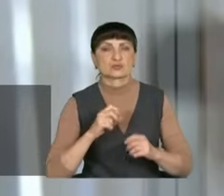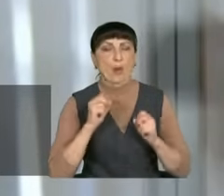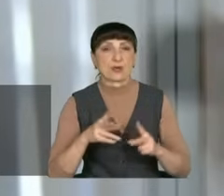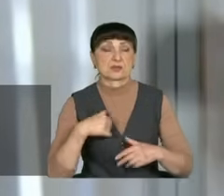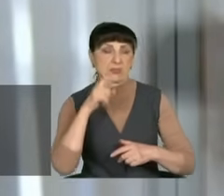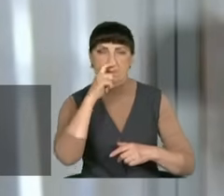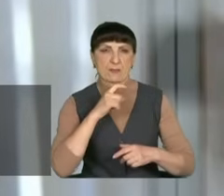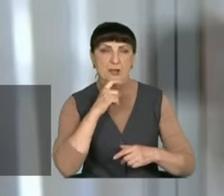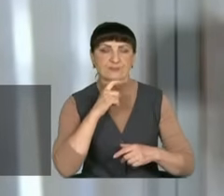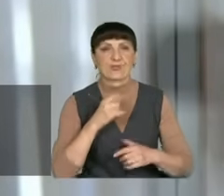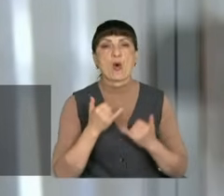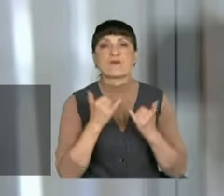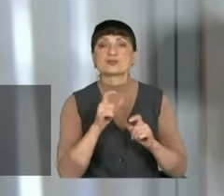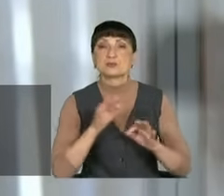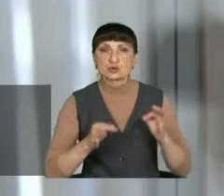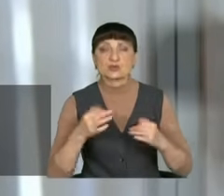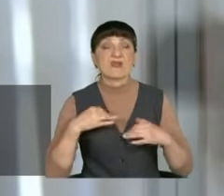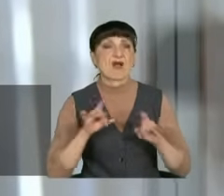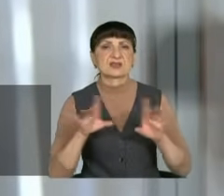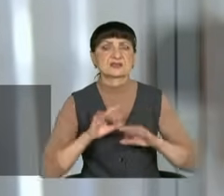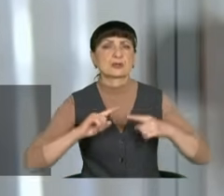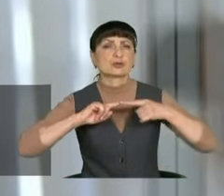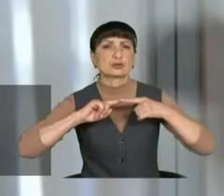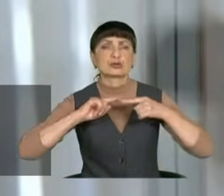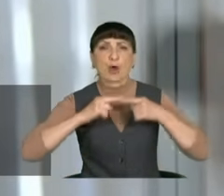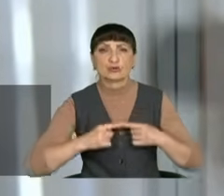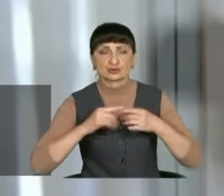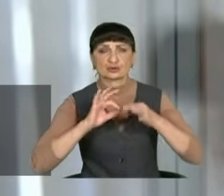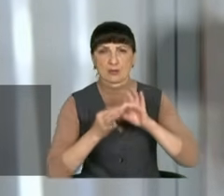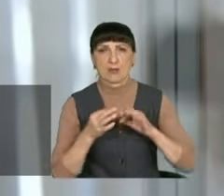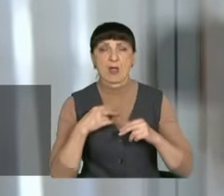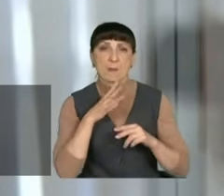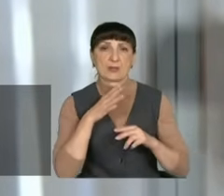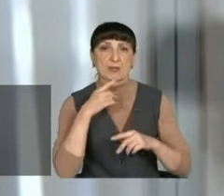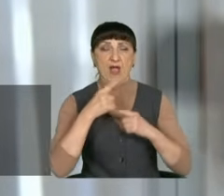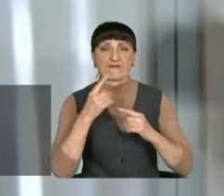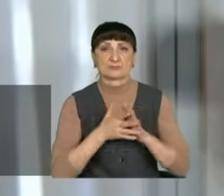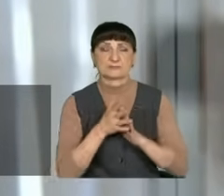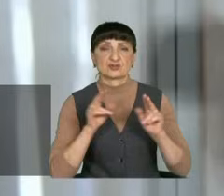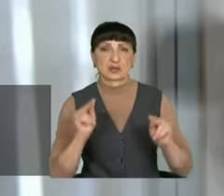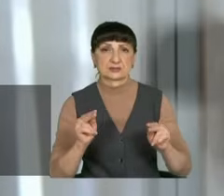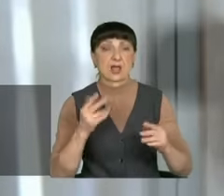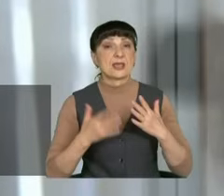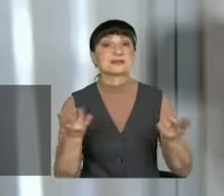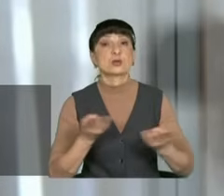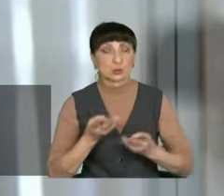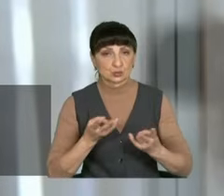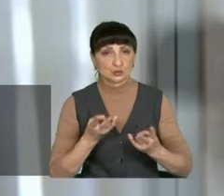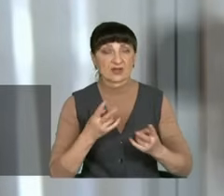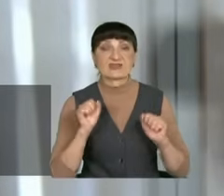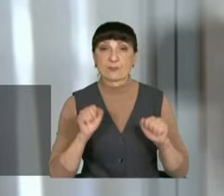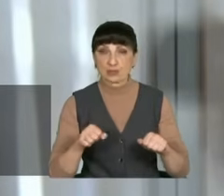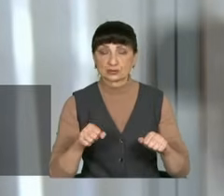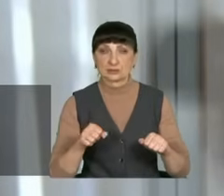суд, я все рассказал, как есть, ничего не скрывал, говорил только правду. Если надо, и если это